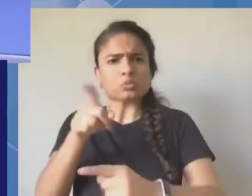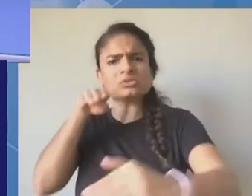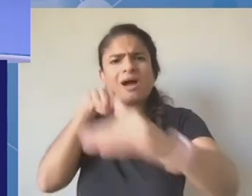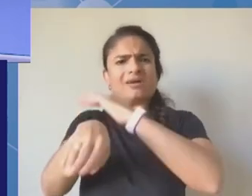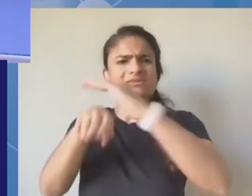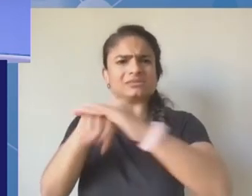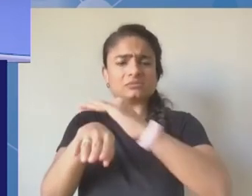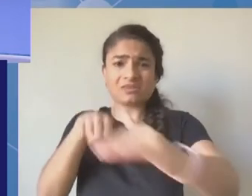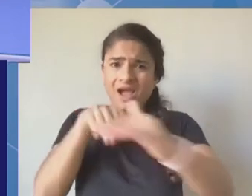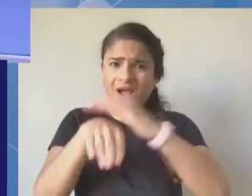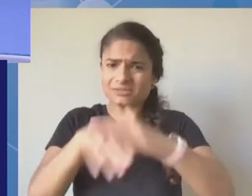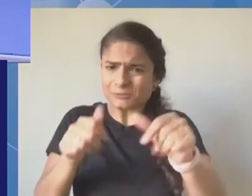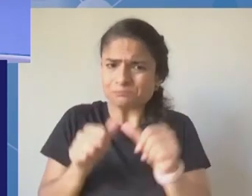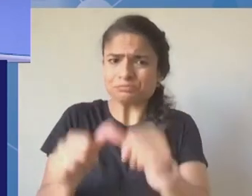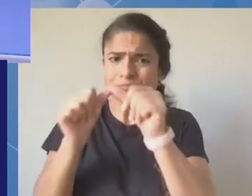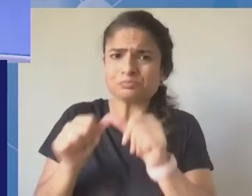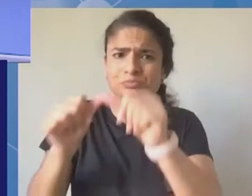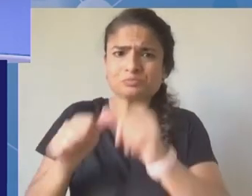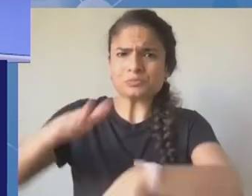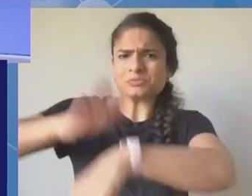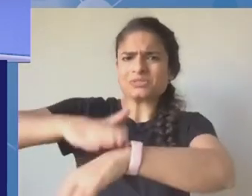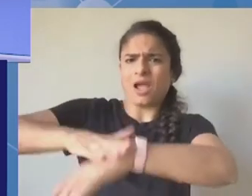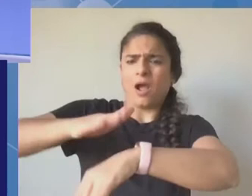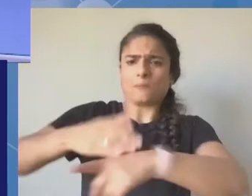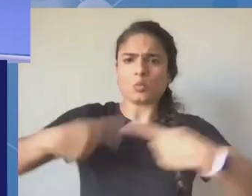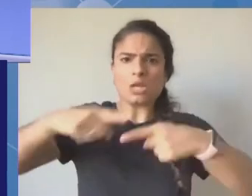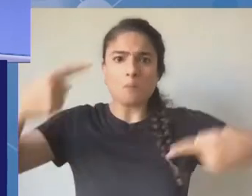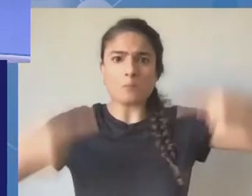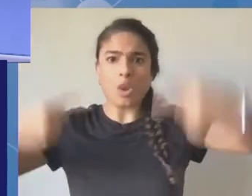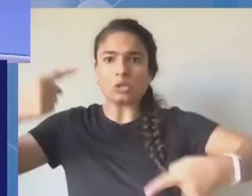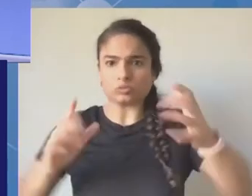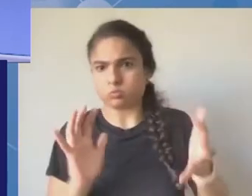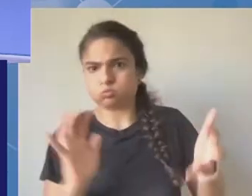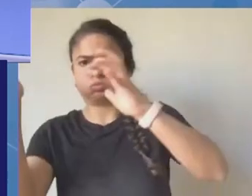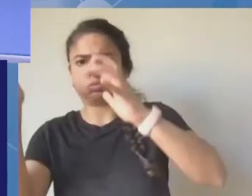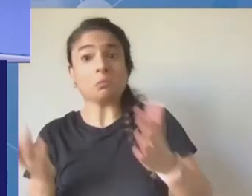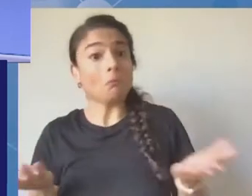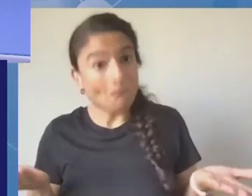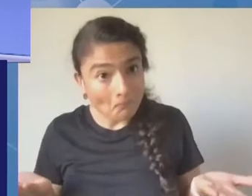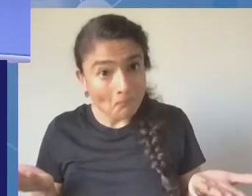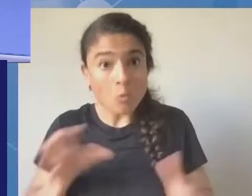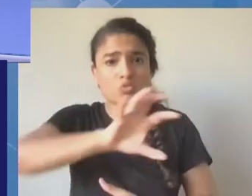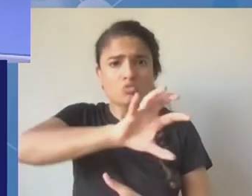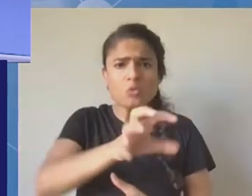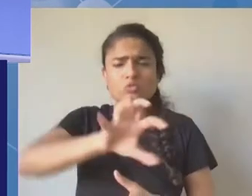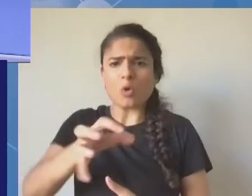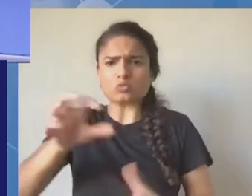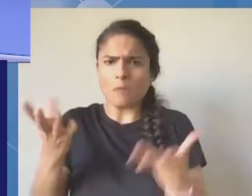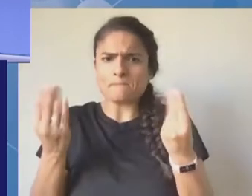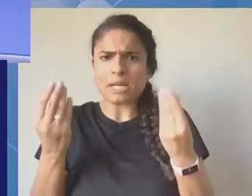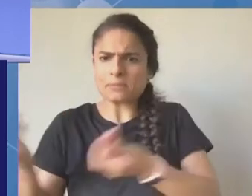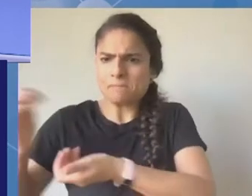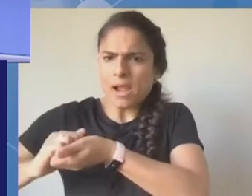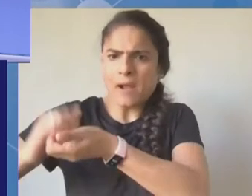人能够签一个条约，保证 数字空间的使用